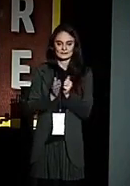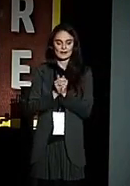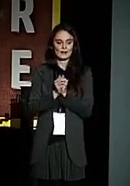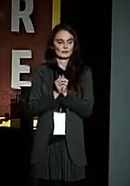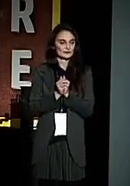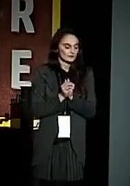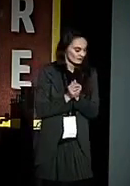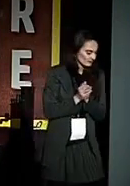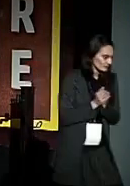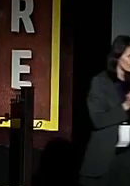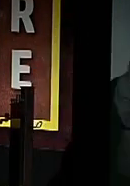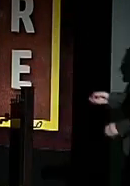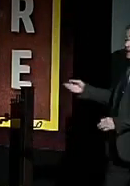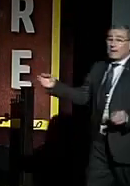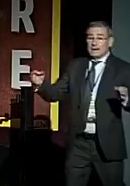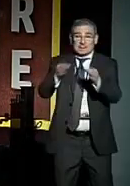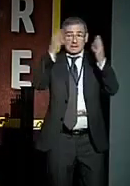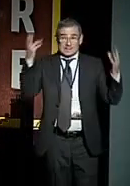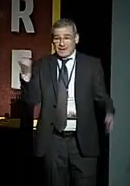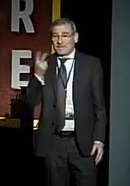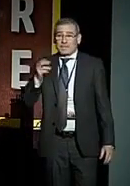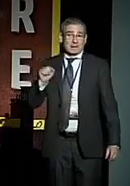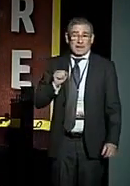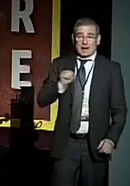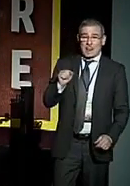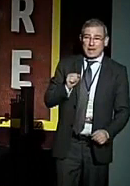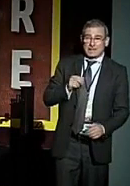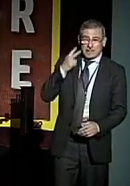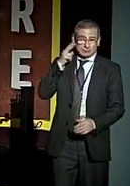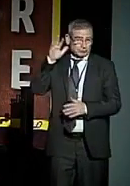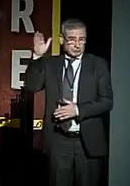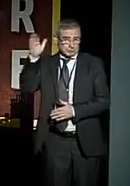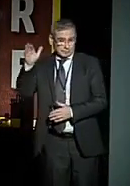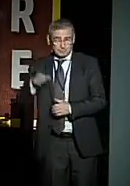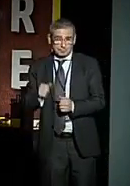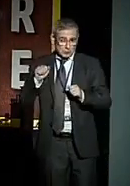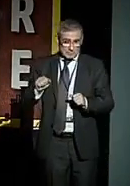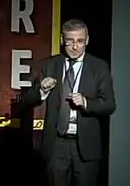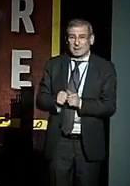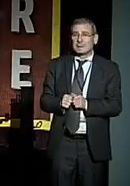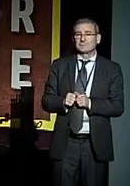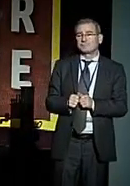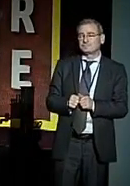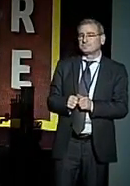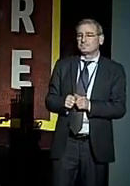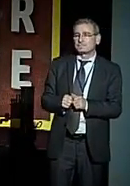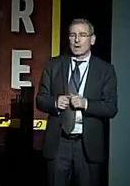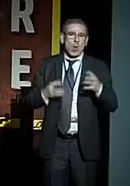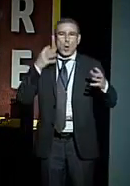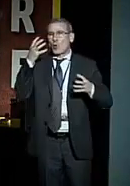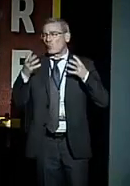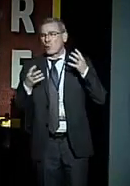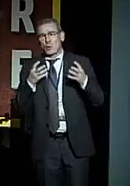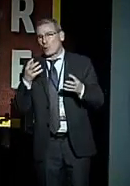se davvero ci crede in questa prospettiva, beh, allora bisogna smetterla con questo rumore di fondo,